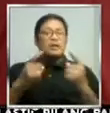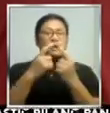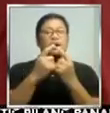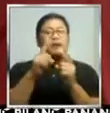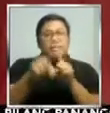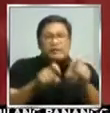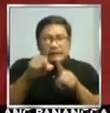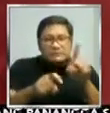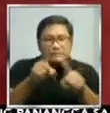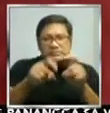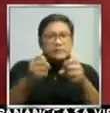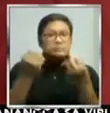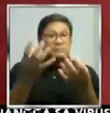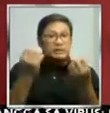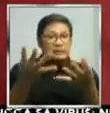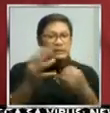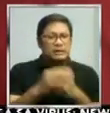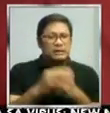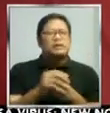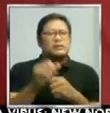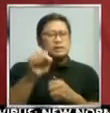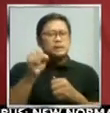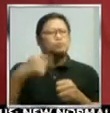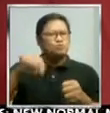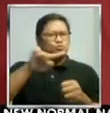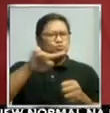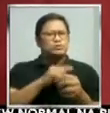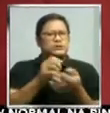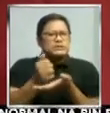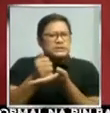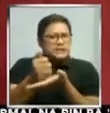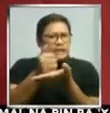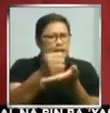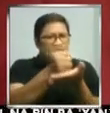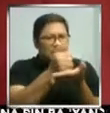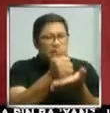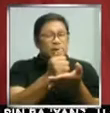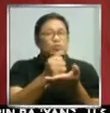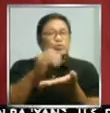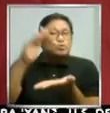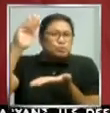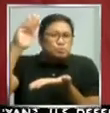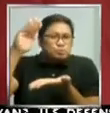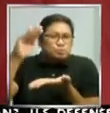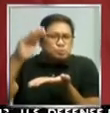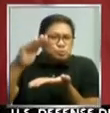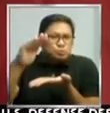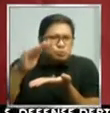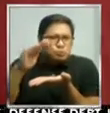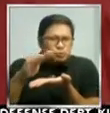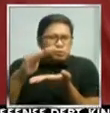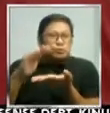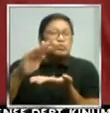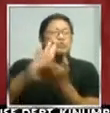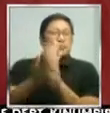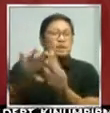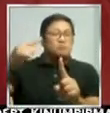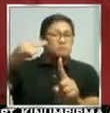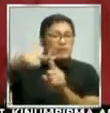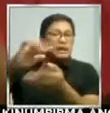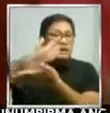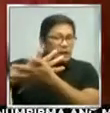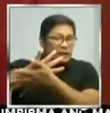ay nagtulong-tulong upang ibaba yung bilang ng nagpo-positibo araw-araw.